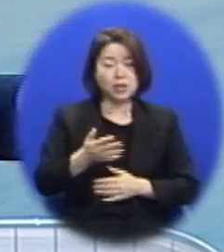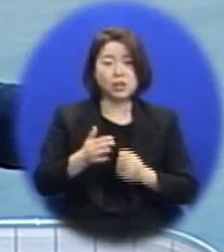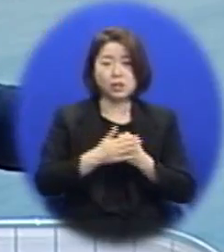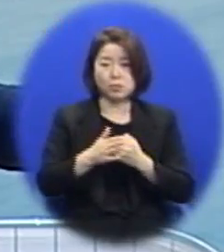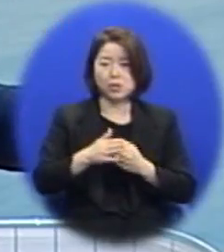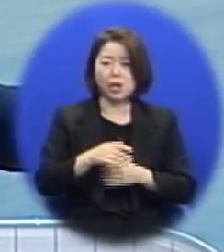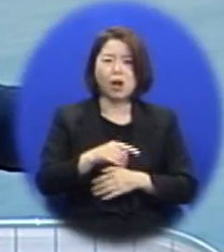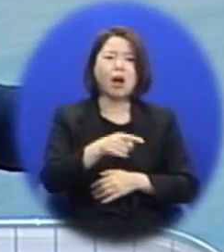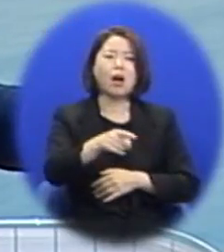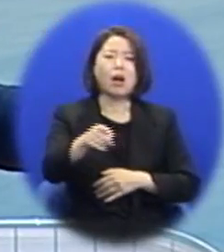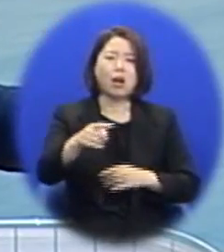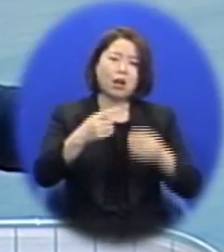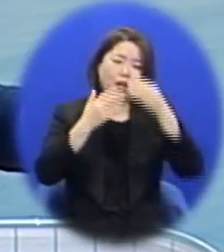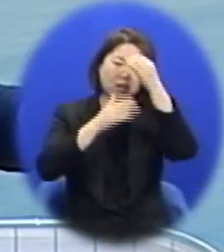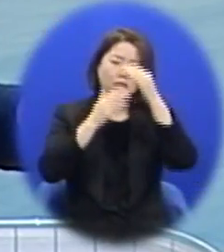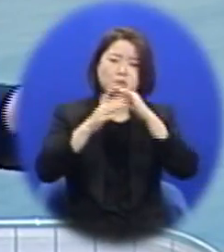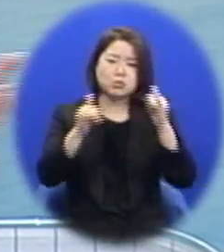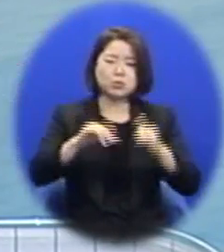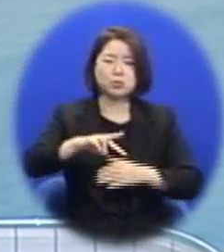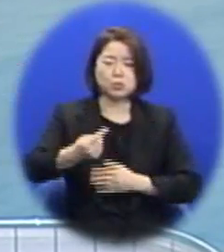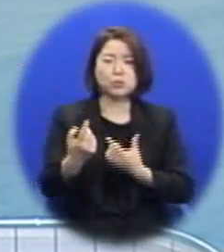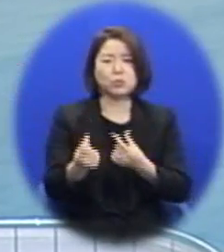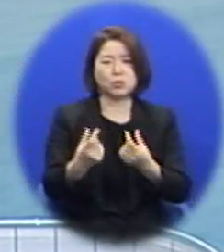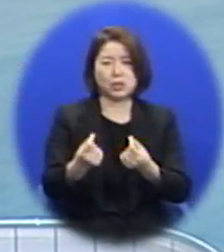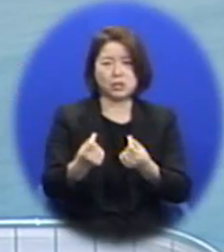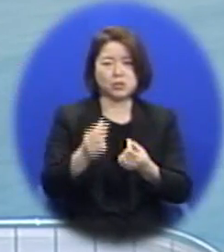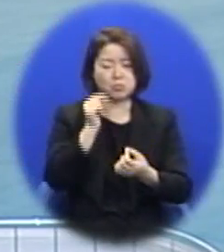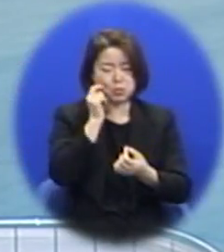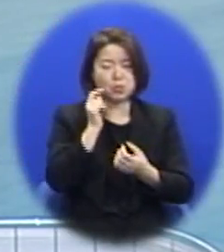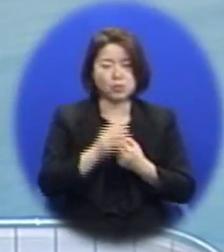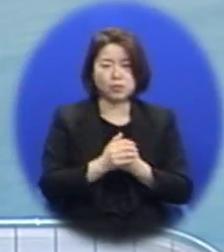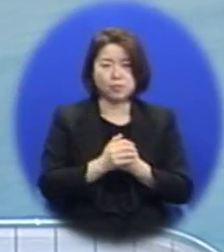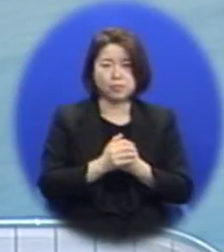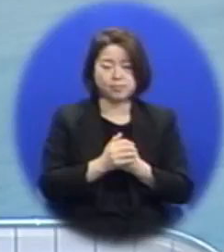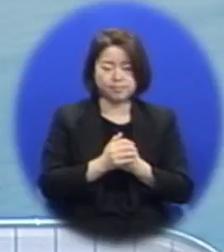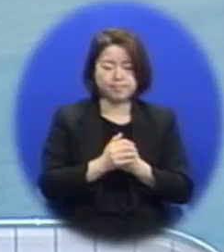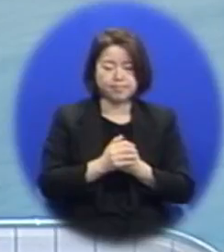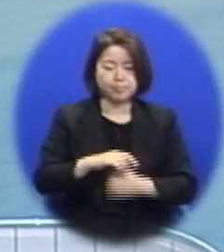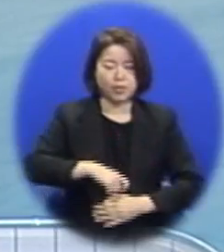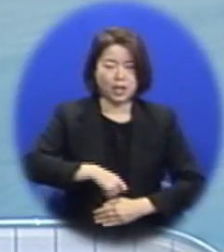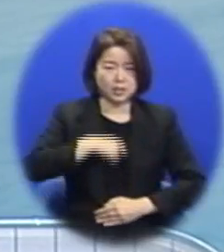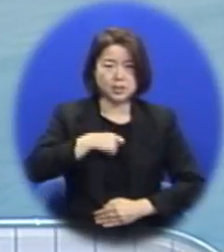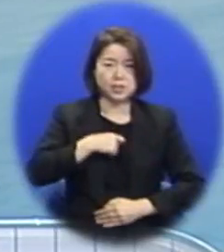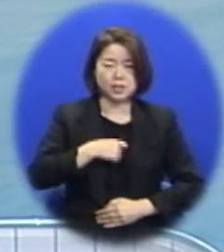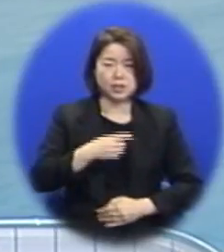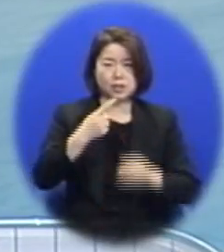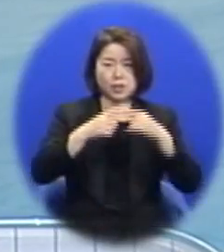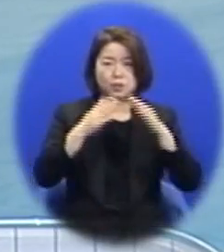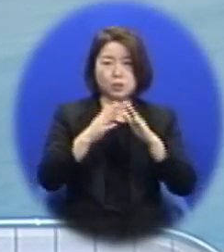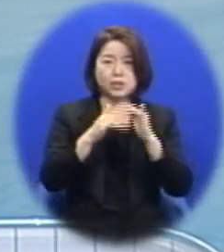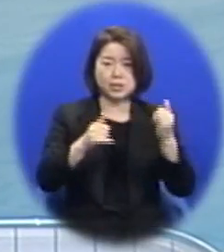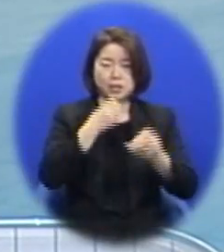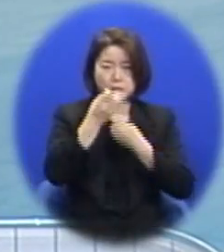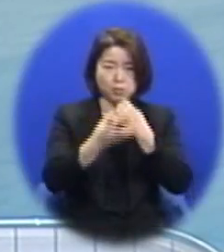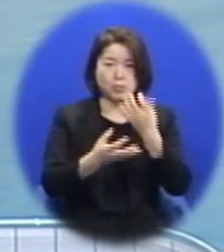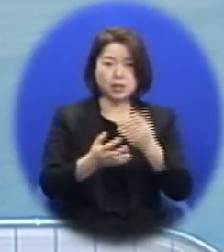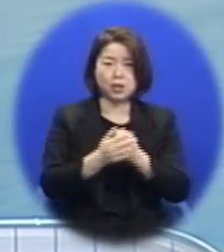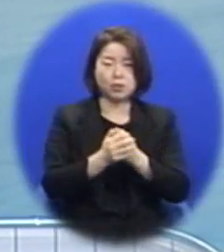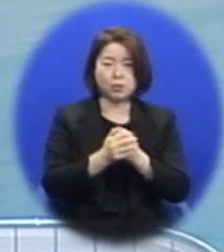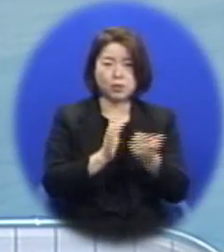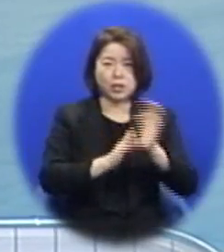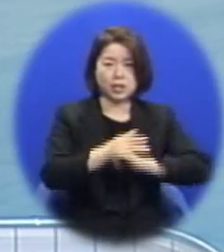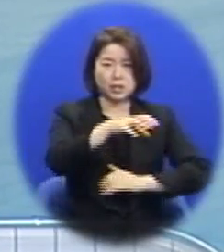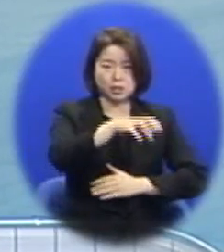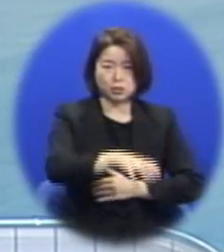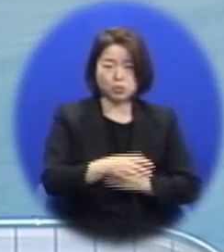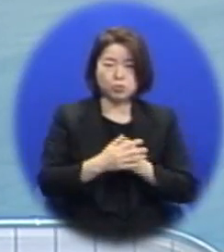이렇게 되는 거구나. 이제는 정직하게 교인들에게도 고백하고 예수원이나